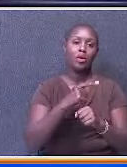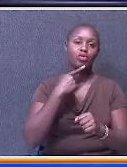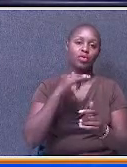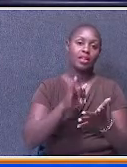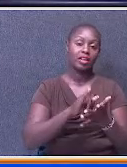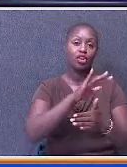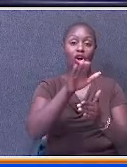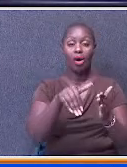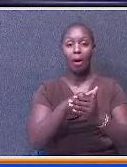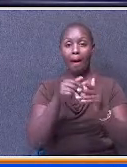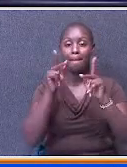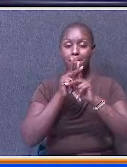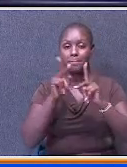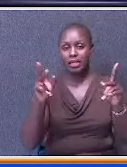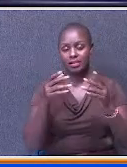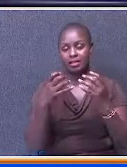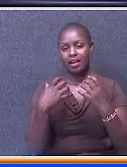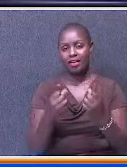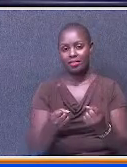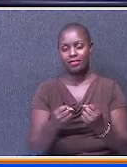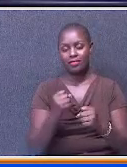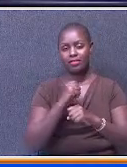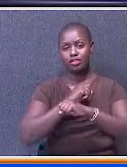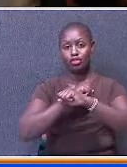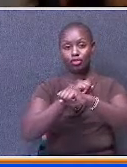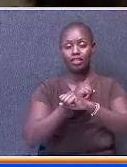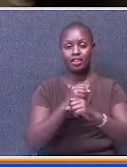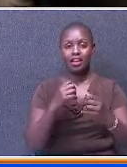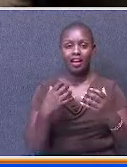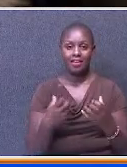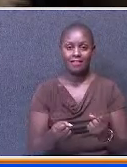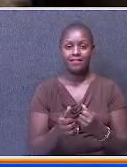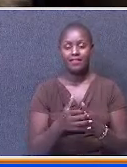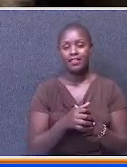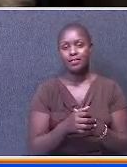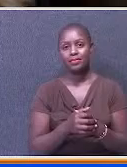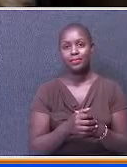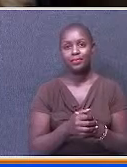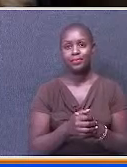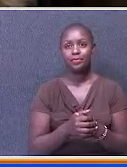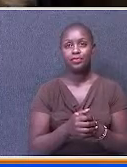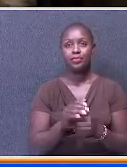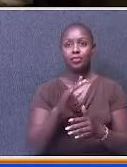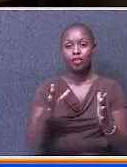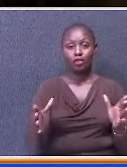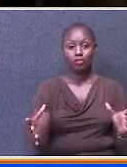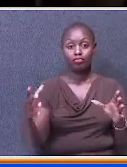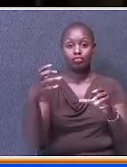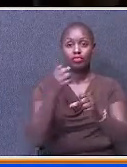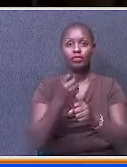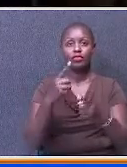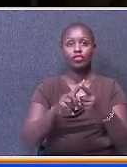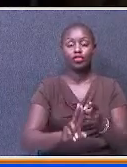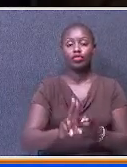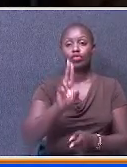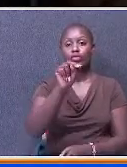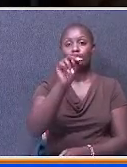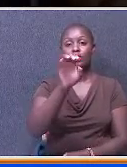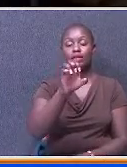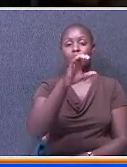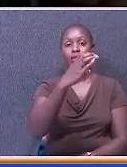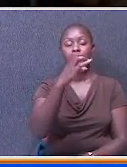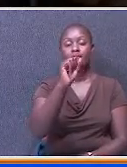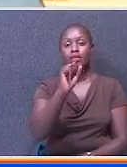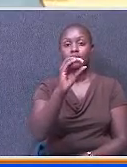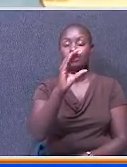usalama wao. Collins Lusweti na maelezo zaidi. Takwimu ambazo zilikusanywa na shirika la Umoja wa Mataifa la UNESCO kati ya mwaka